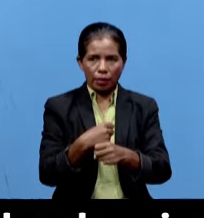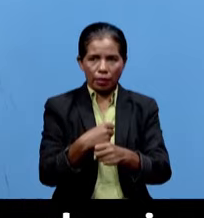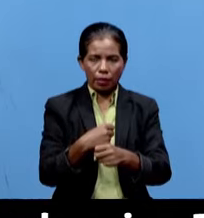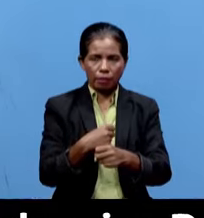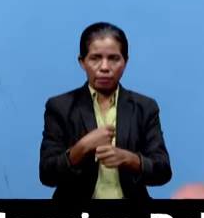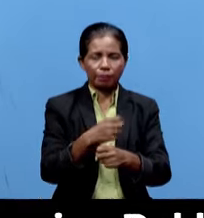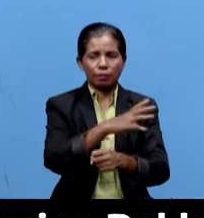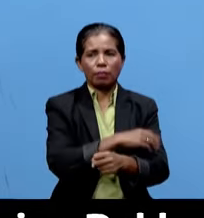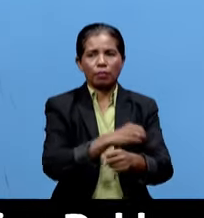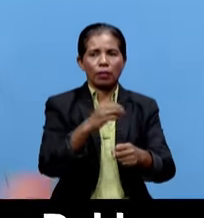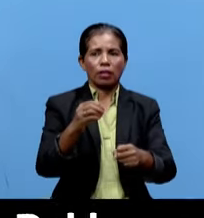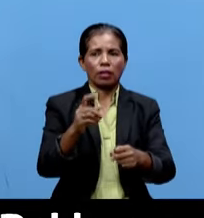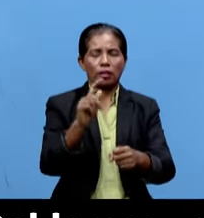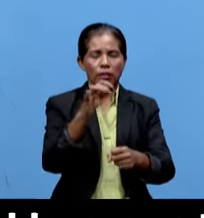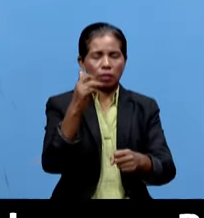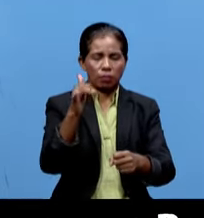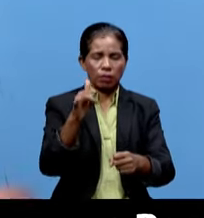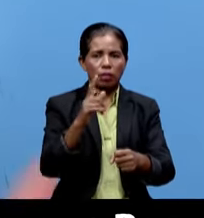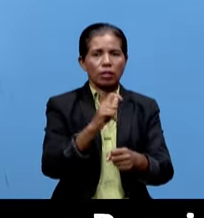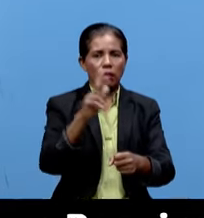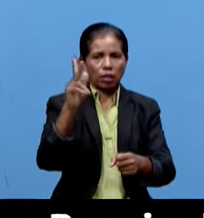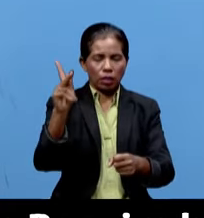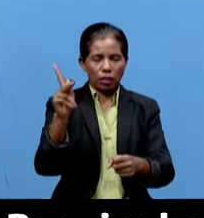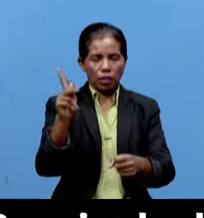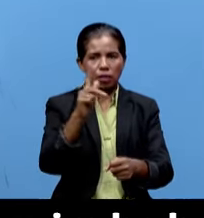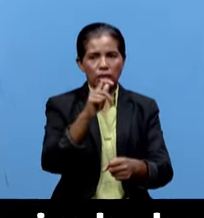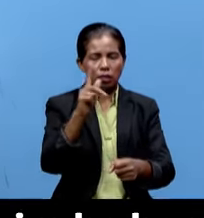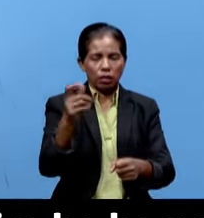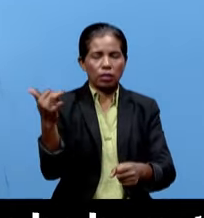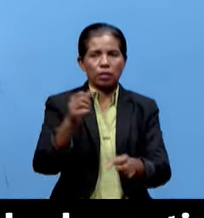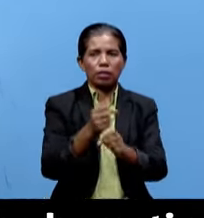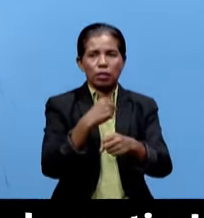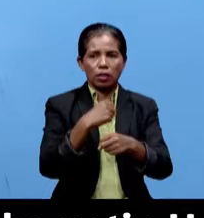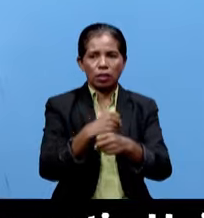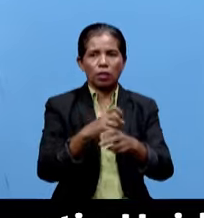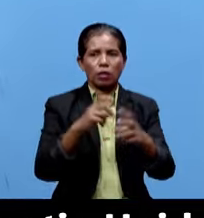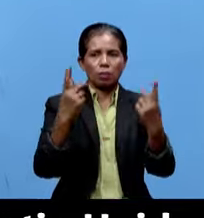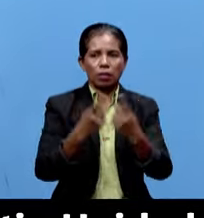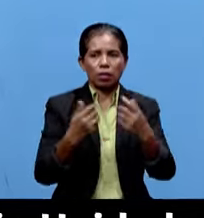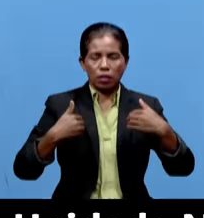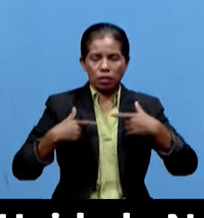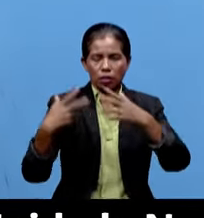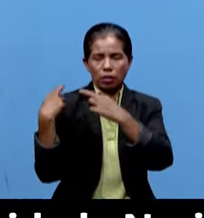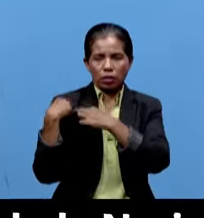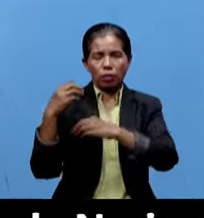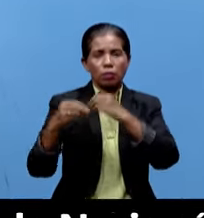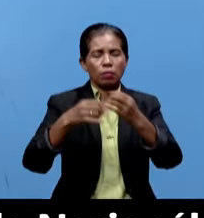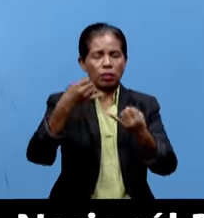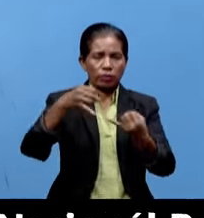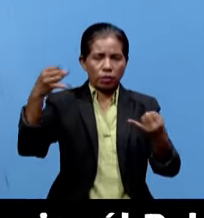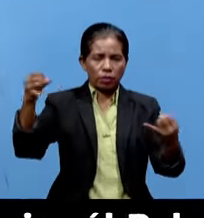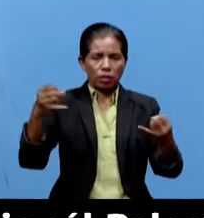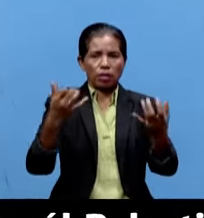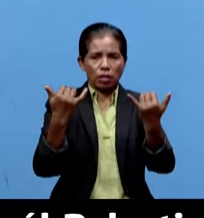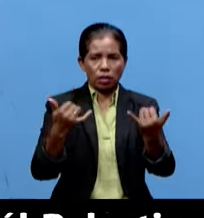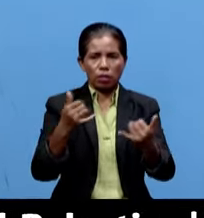telekom, sira telemor, telekomsel, TT sira ne ida ne hakar kari ia kumpanya ia responsibilidad de toma korba fiu sira be mak hakar di